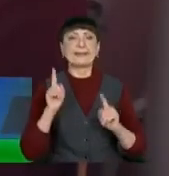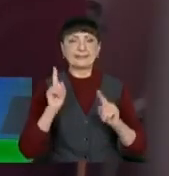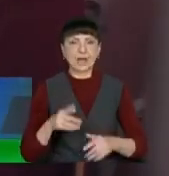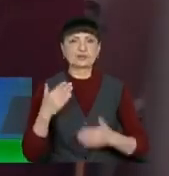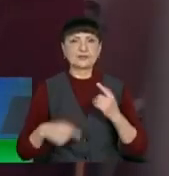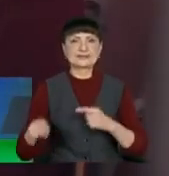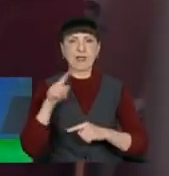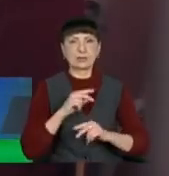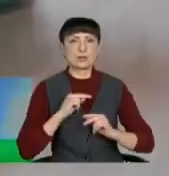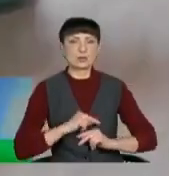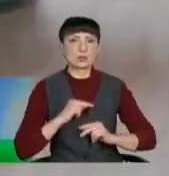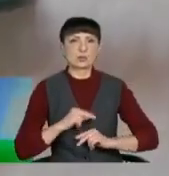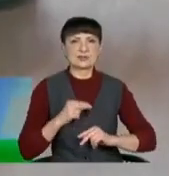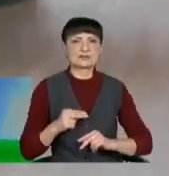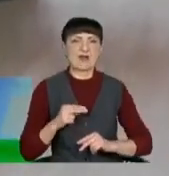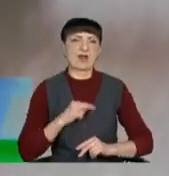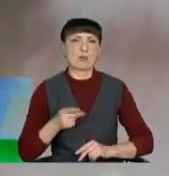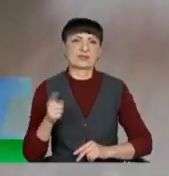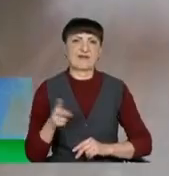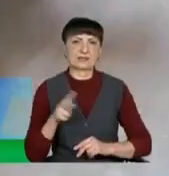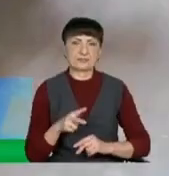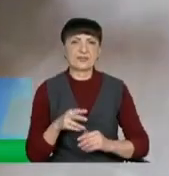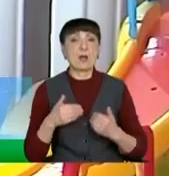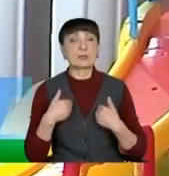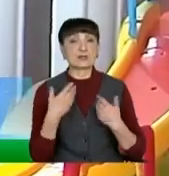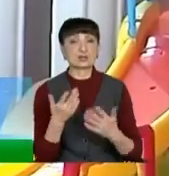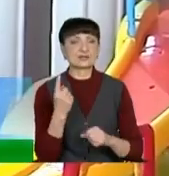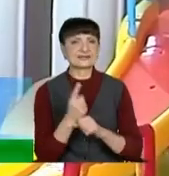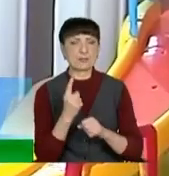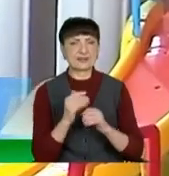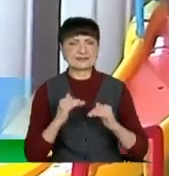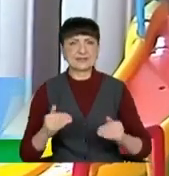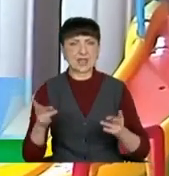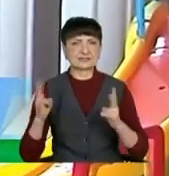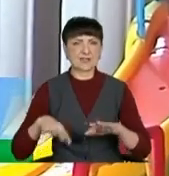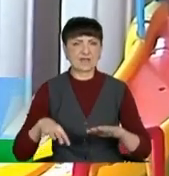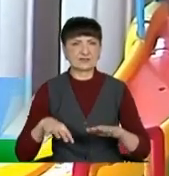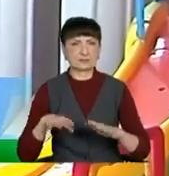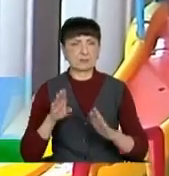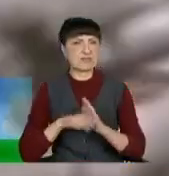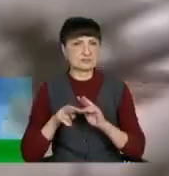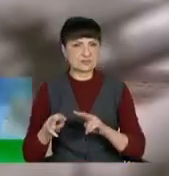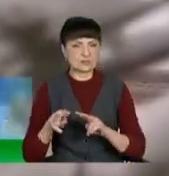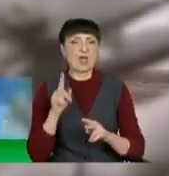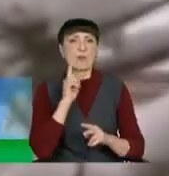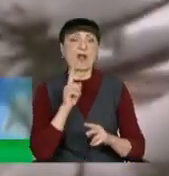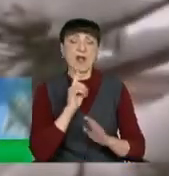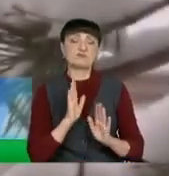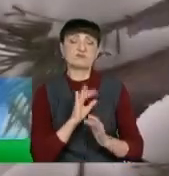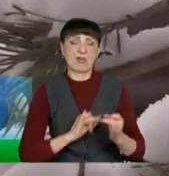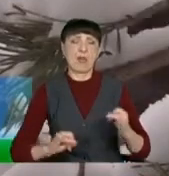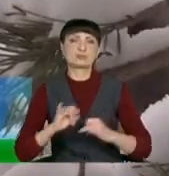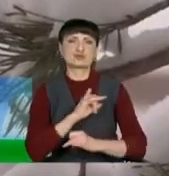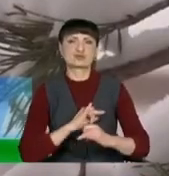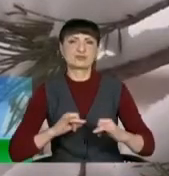если они трудятся на нескольких работах. Предложение о запрете оставления детей без присмотра пока остается на обсуждении.